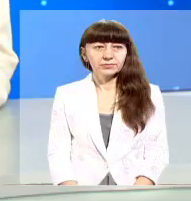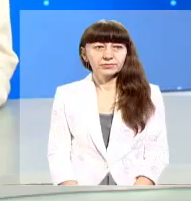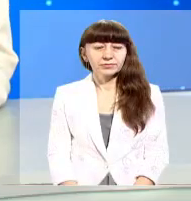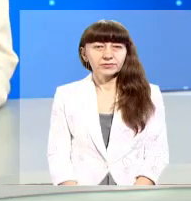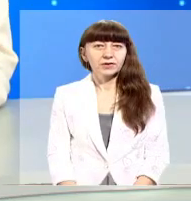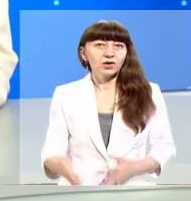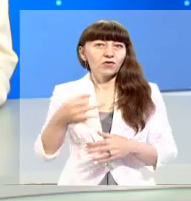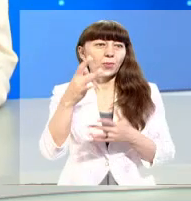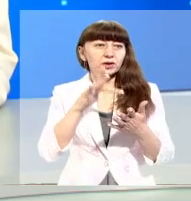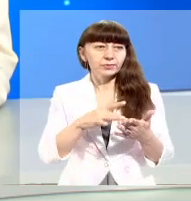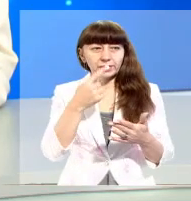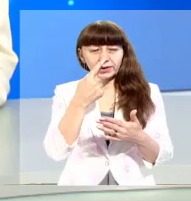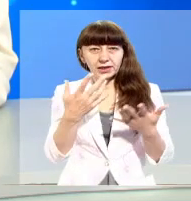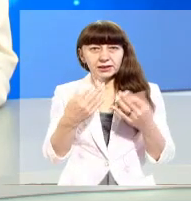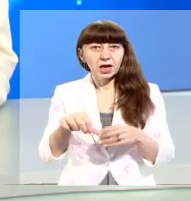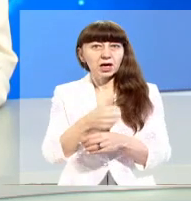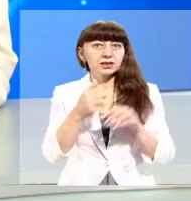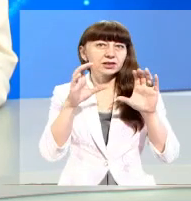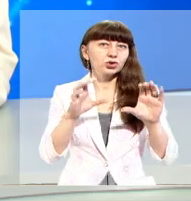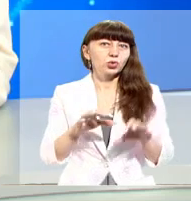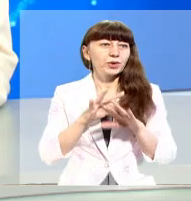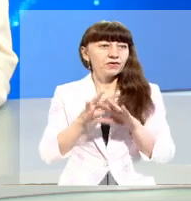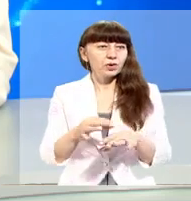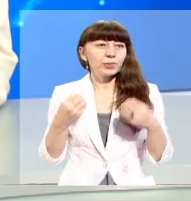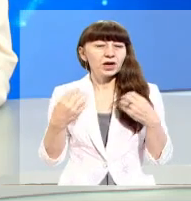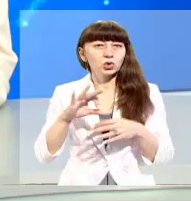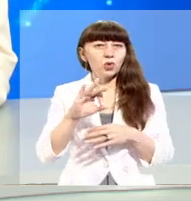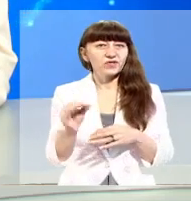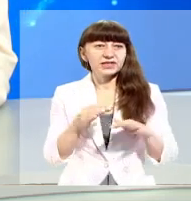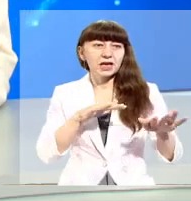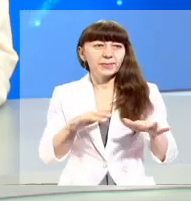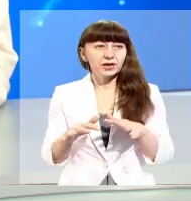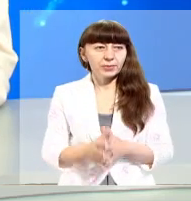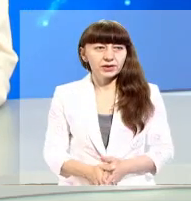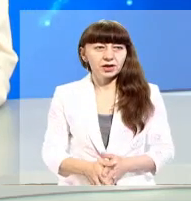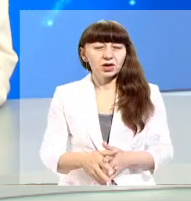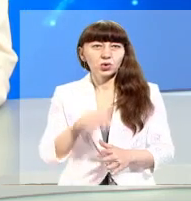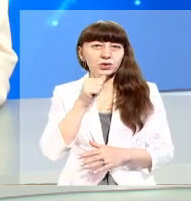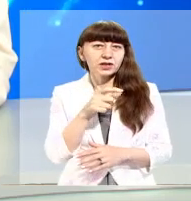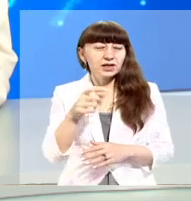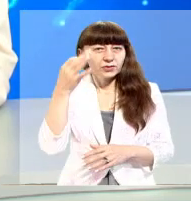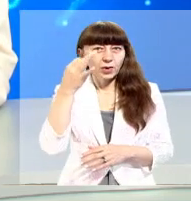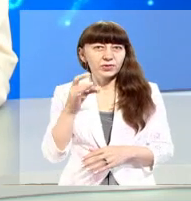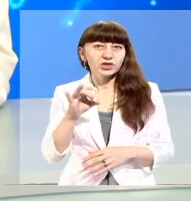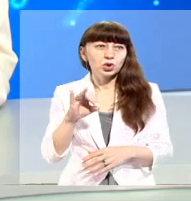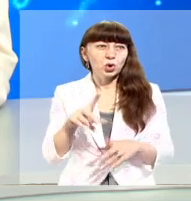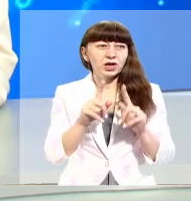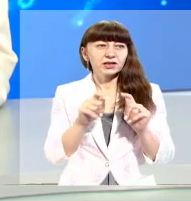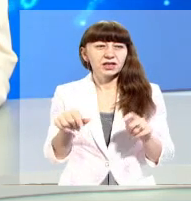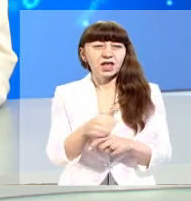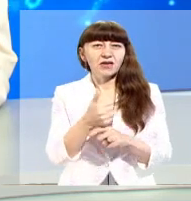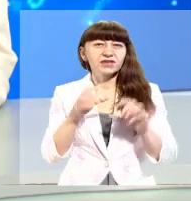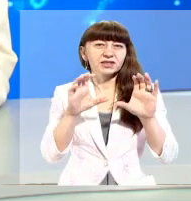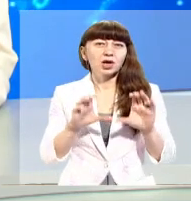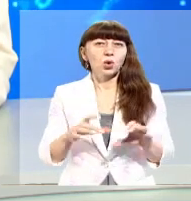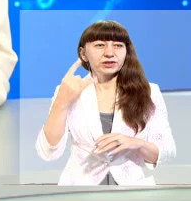В областном центре в преддверии Дня Конституции проходят торжественные и официальные мероприятия. Костанайцы вспоминают историю создания главного